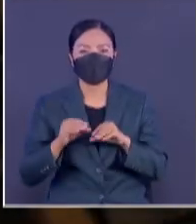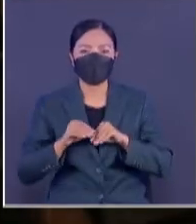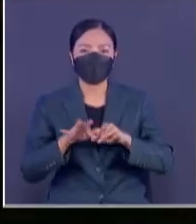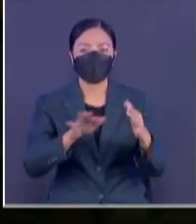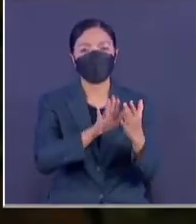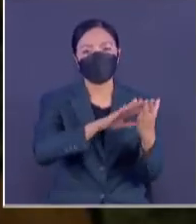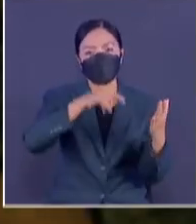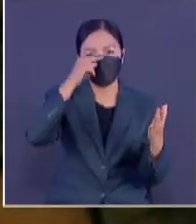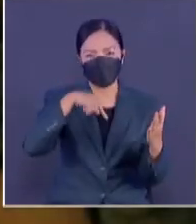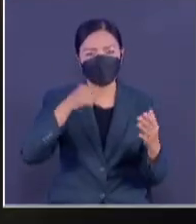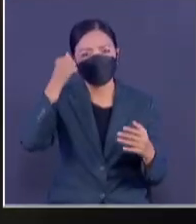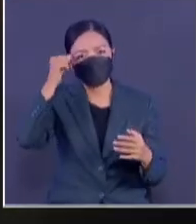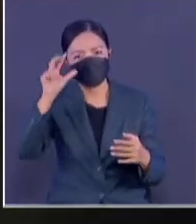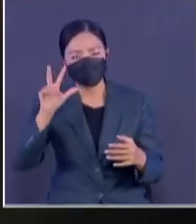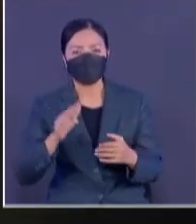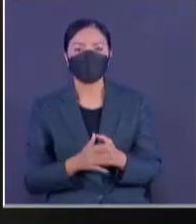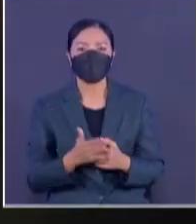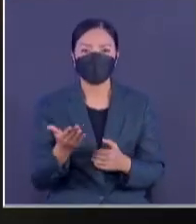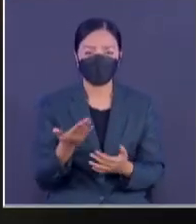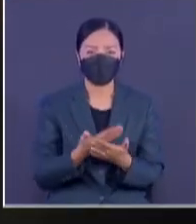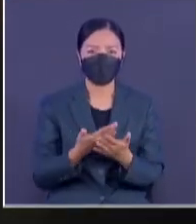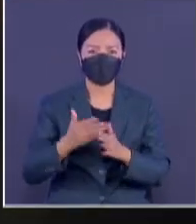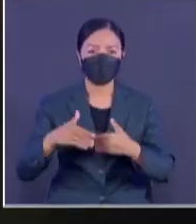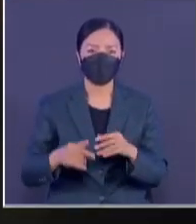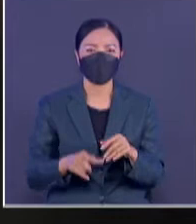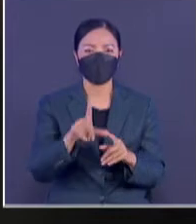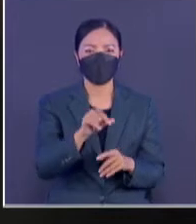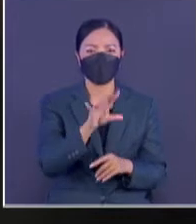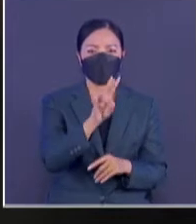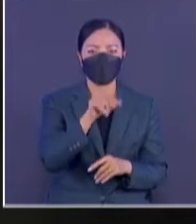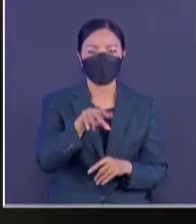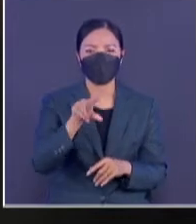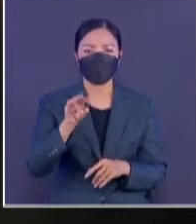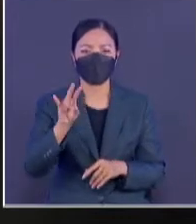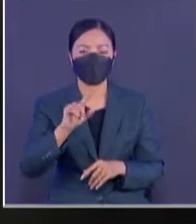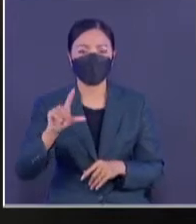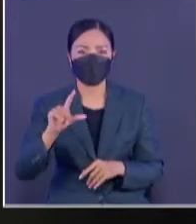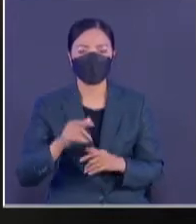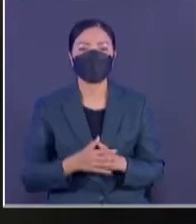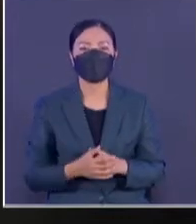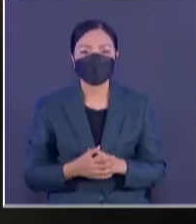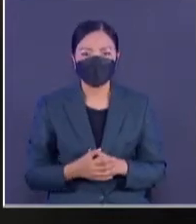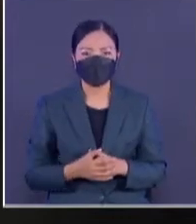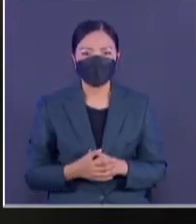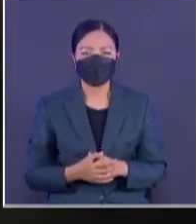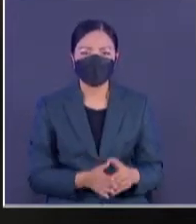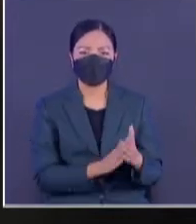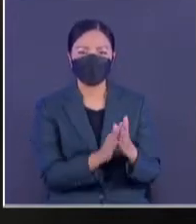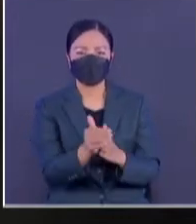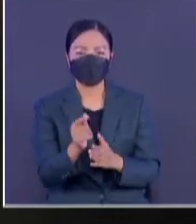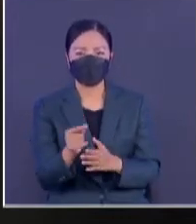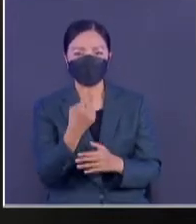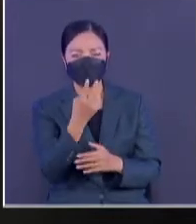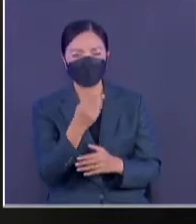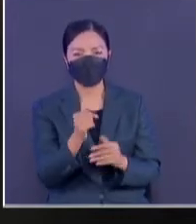ค่ะก็3วันเท่านั้นนะคะก็สามารถทำรายได้ได้ไปถึง 27.37 ล้านบาทท่ามกลางกระแสชื่นชมจากคอหนังอย่